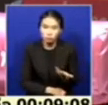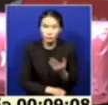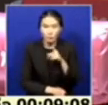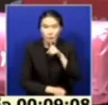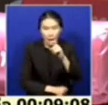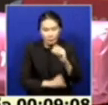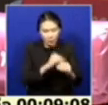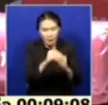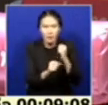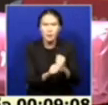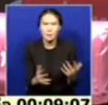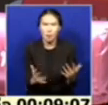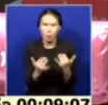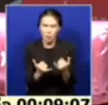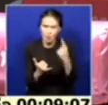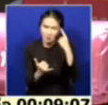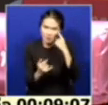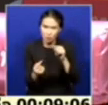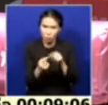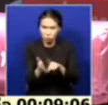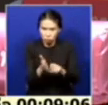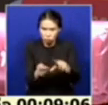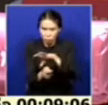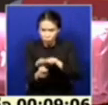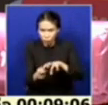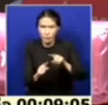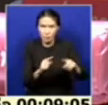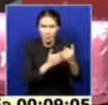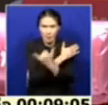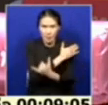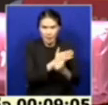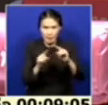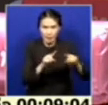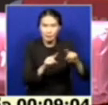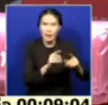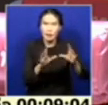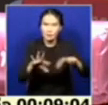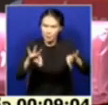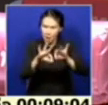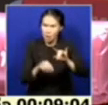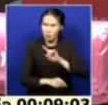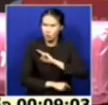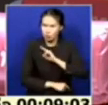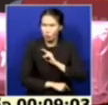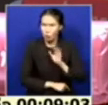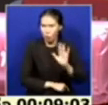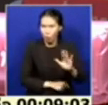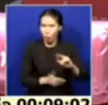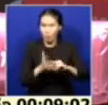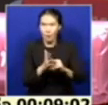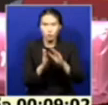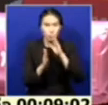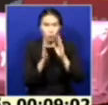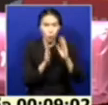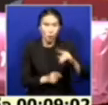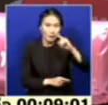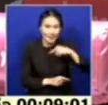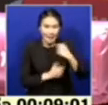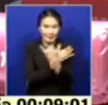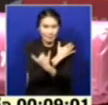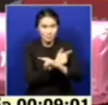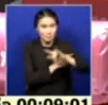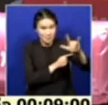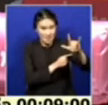ระทรวงการต่างประเทศเนี่ยสมกับที่ได้รับงบประมาณไปเนี่ยท่านจะทำเรื่องนี้เพื่อให้พี่น้องเชื่อมั่นได้ไหม